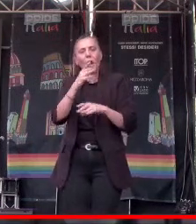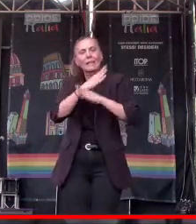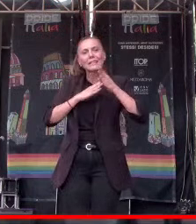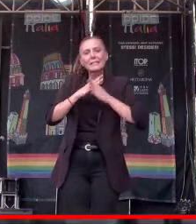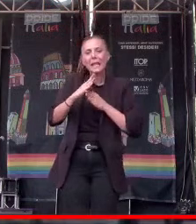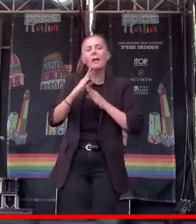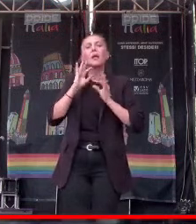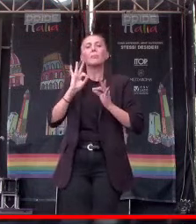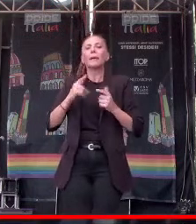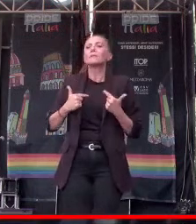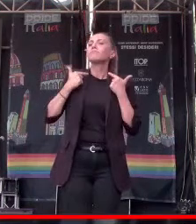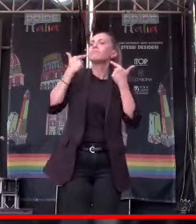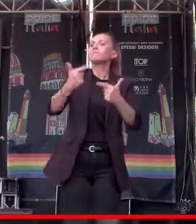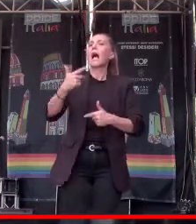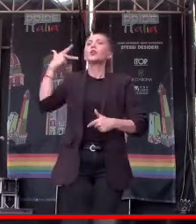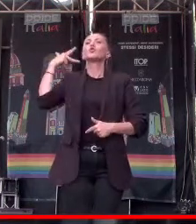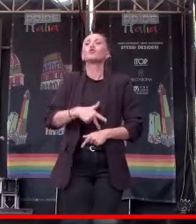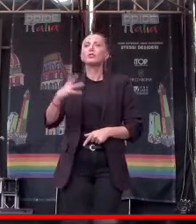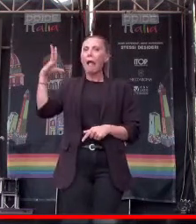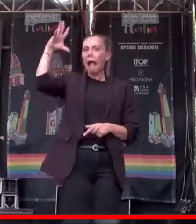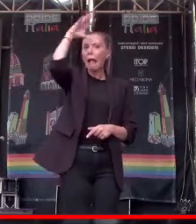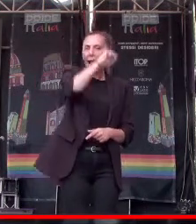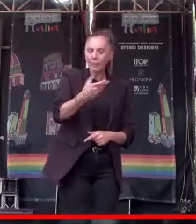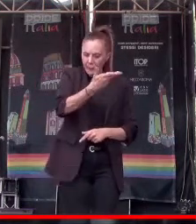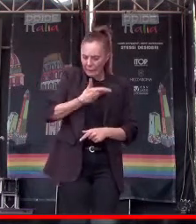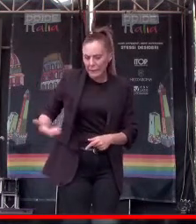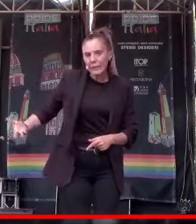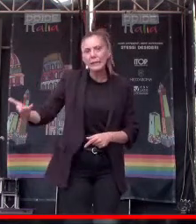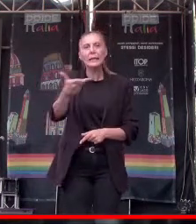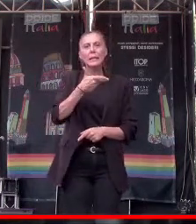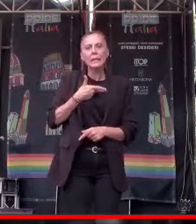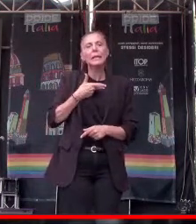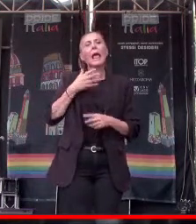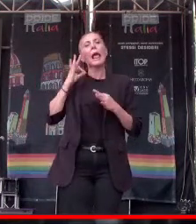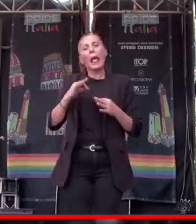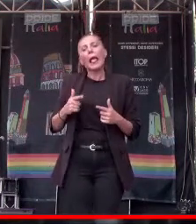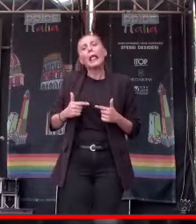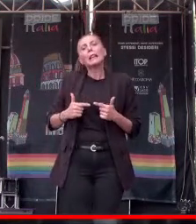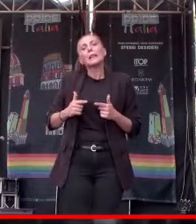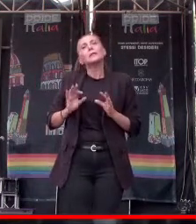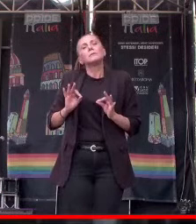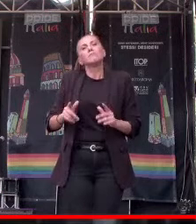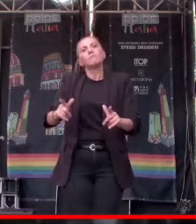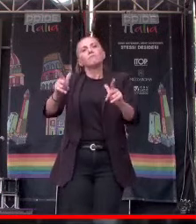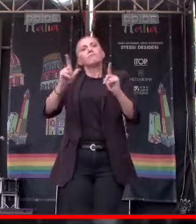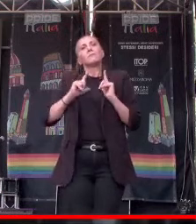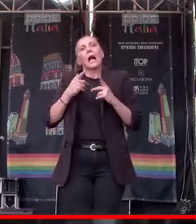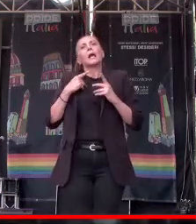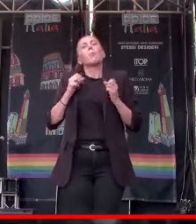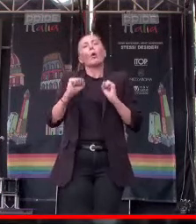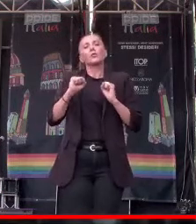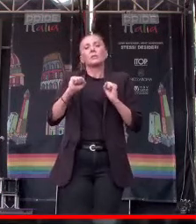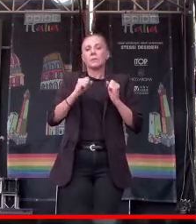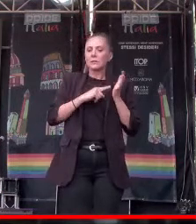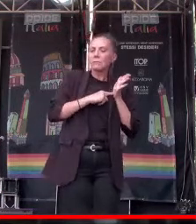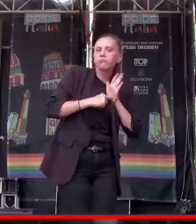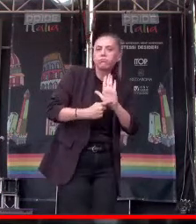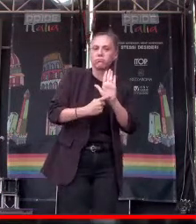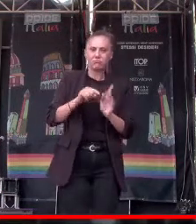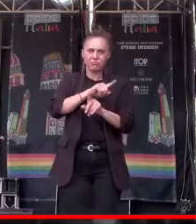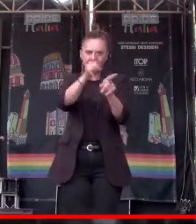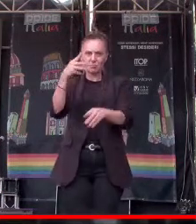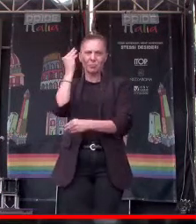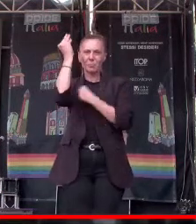che potesse comprenderli, ma che potesse anche dargli appunto l'opportunità di rappresentarsi. E pensate che le